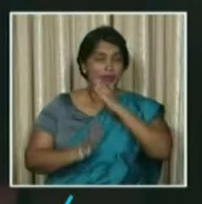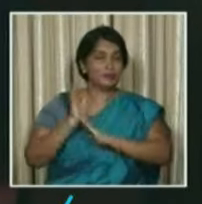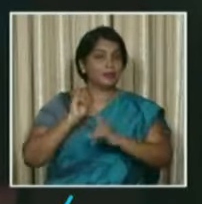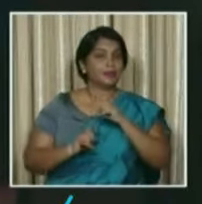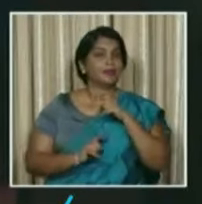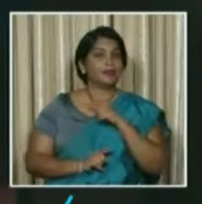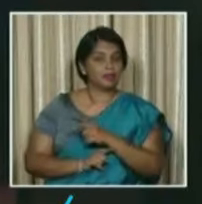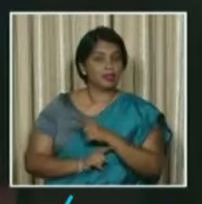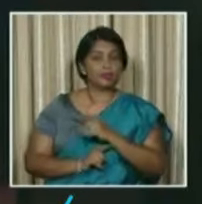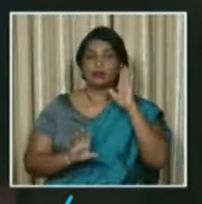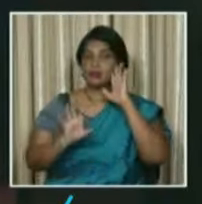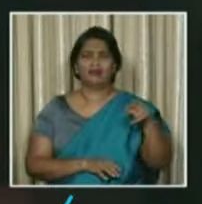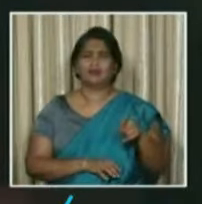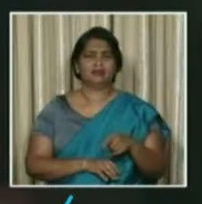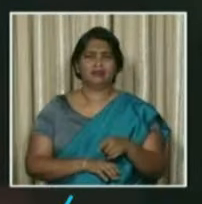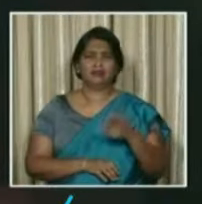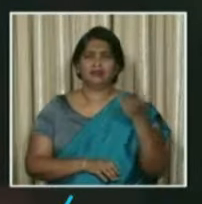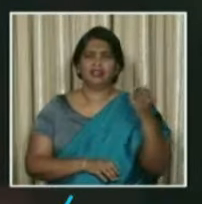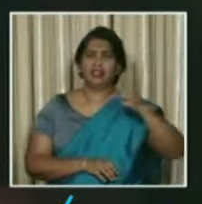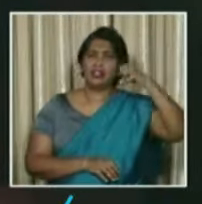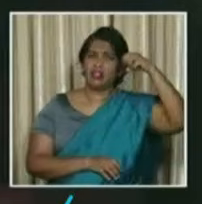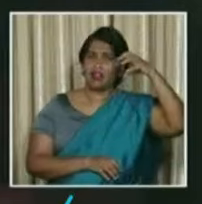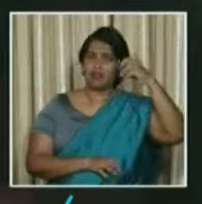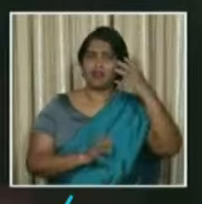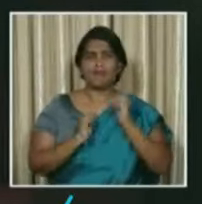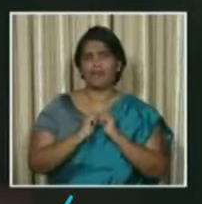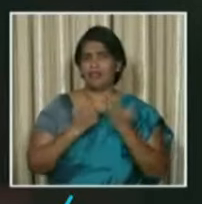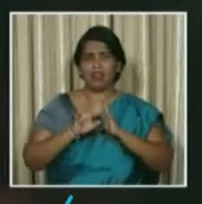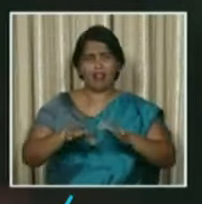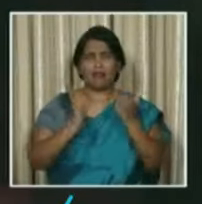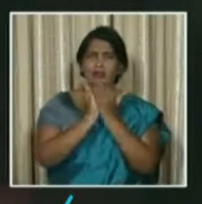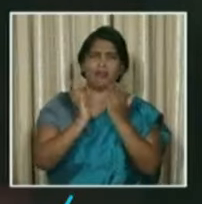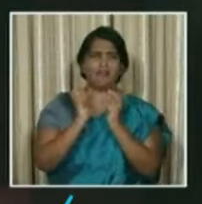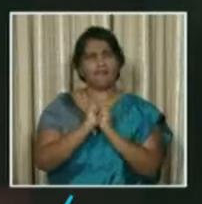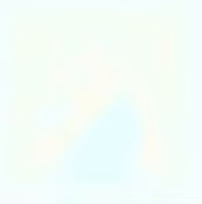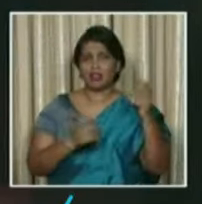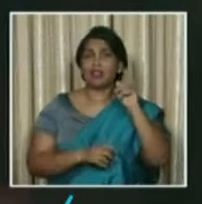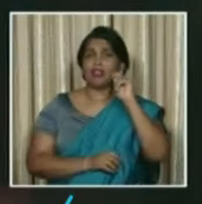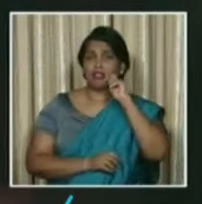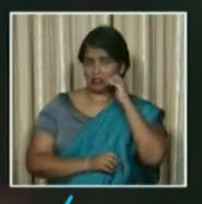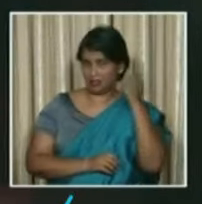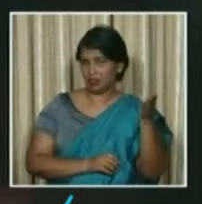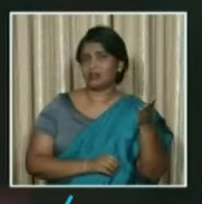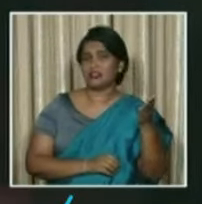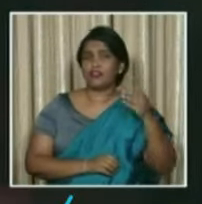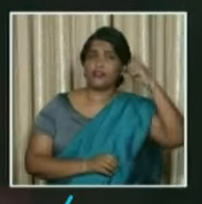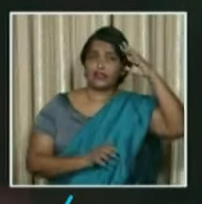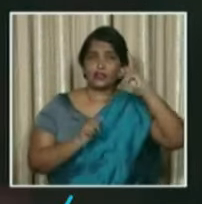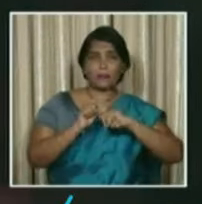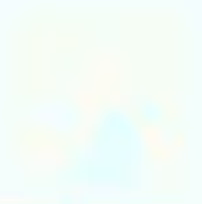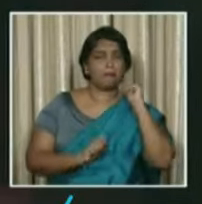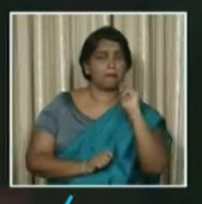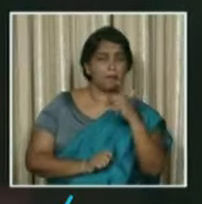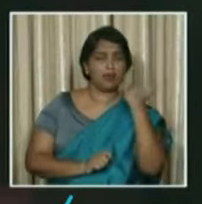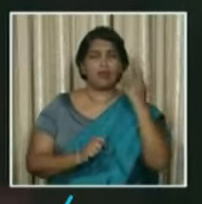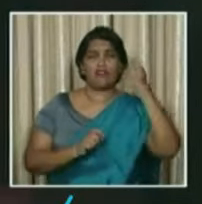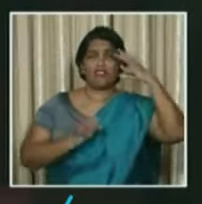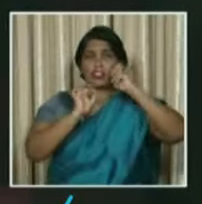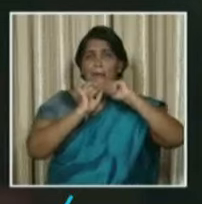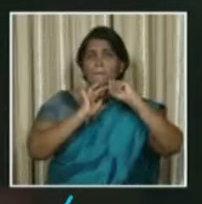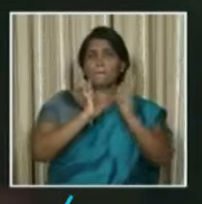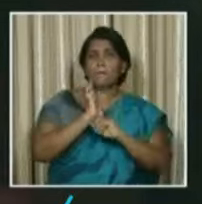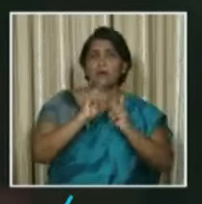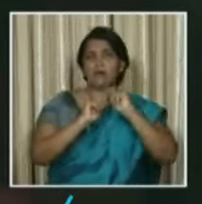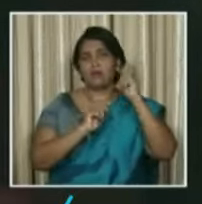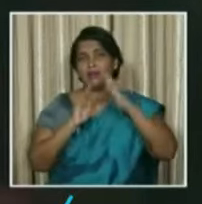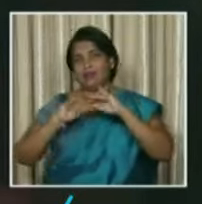අමාත්‍යංශයේ ප්‍රකාශකයා කියනවා ලයිට් අවශ්‍ය නැහැ දූ දරුවන්ට ඉගෙන ගන්න. මොකද තාත්තා මේ විදුලි බිල ගෙවා ගන්නට බැරුව ඒ ලයිට් එක ඇද ගන්නට